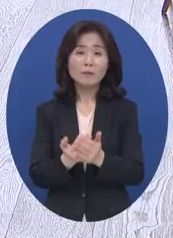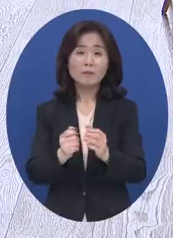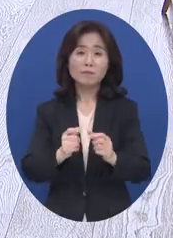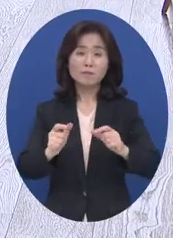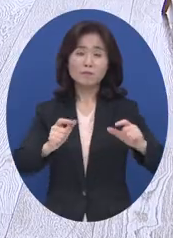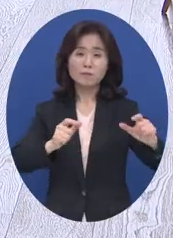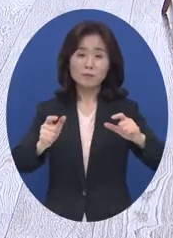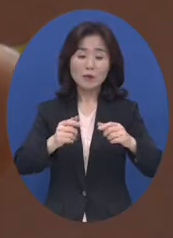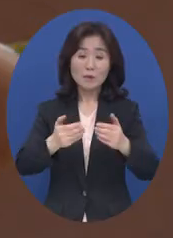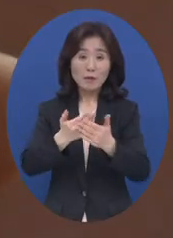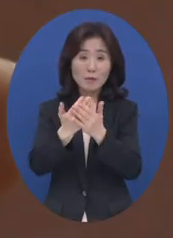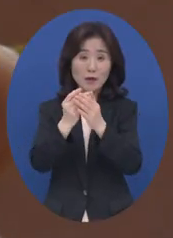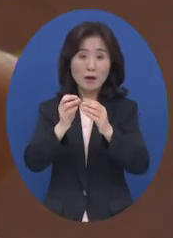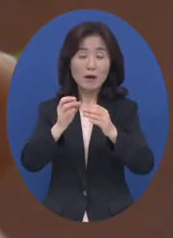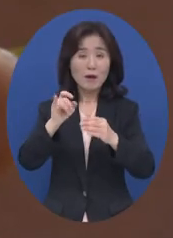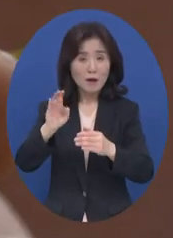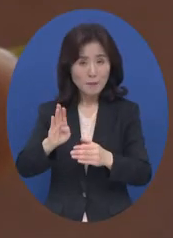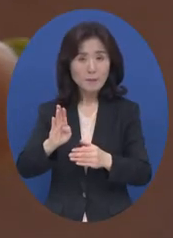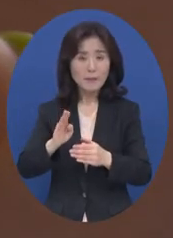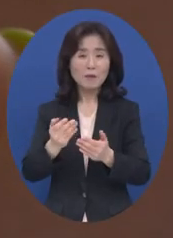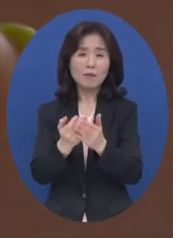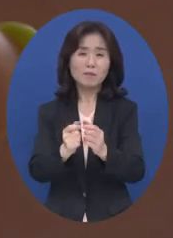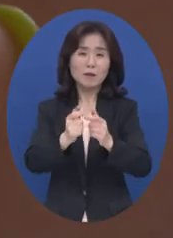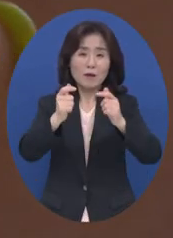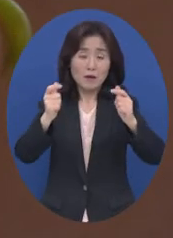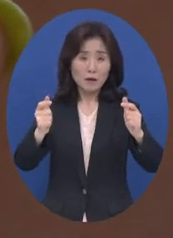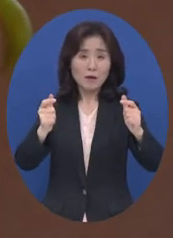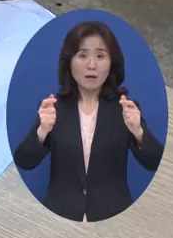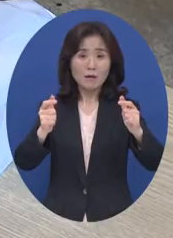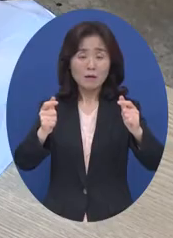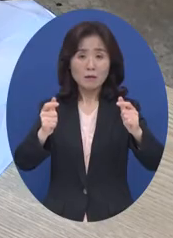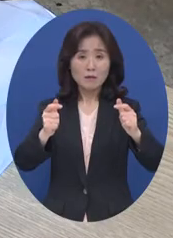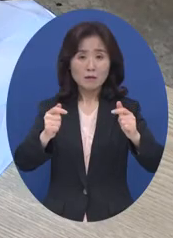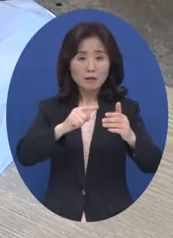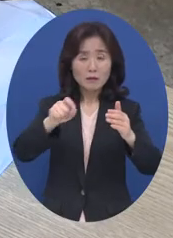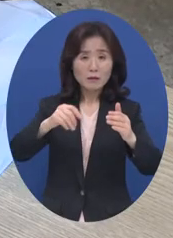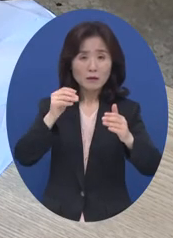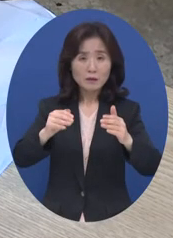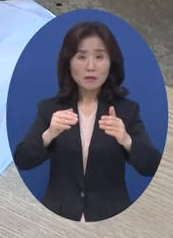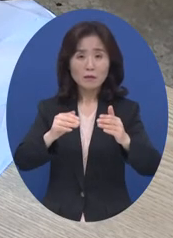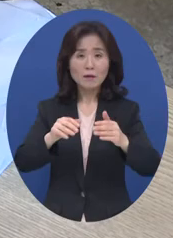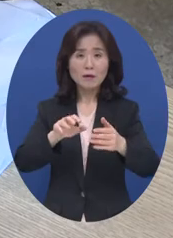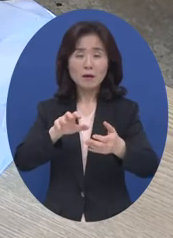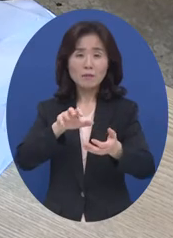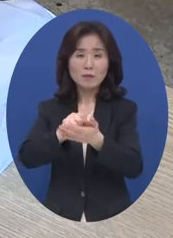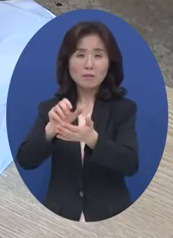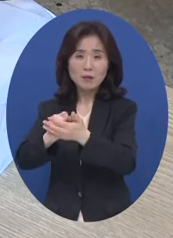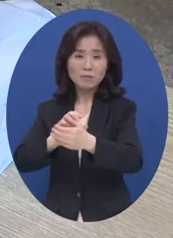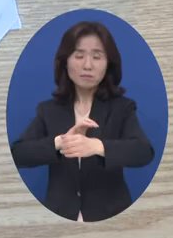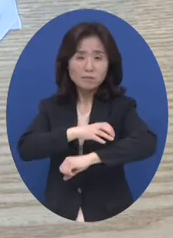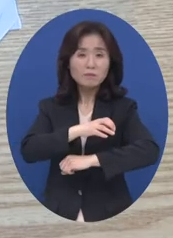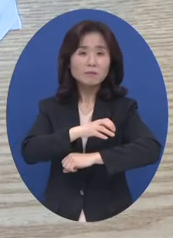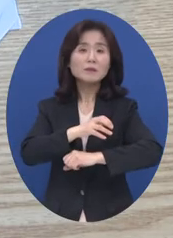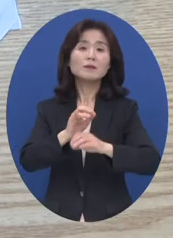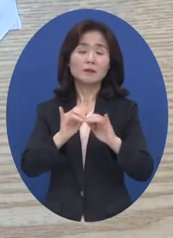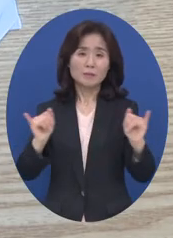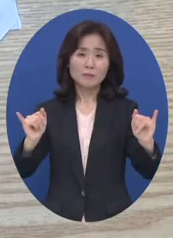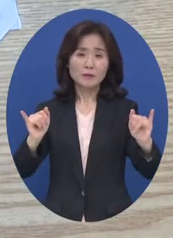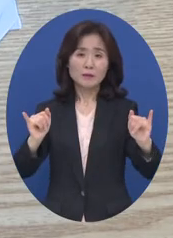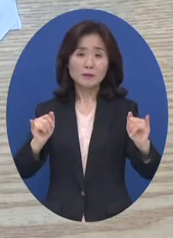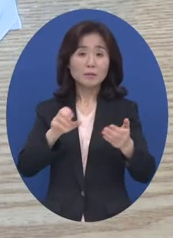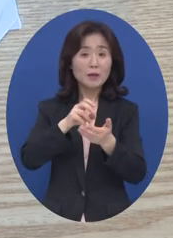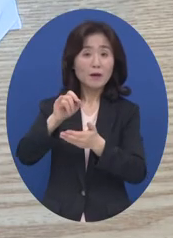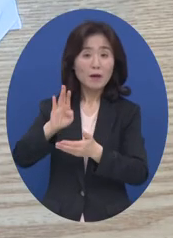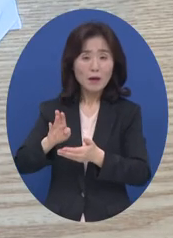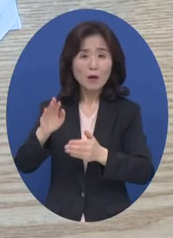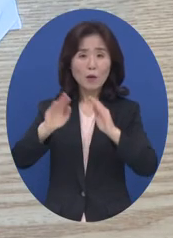있는 배달앱 시장. 그 과정에서 심하게 기울어진 운동장을 달리는 사람들. 배달앱 시장의 공정을